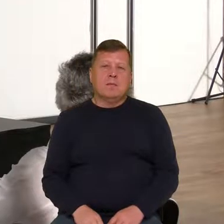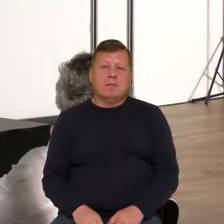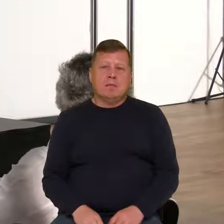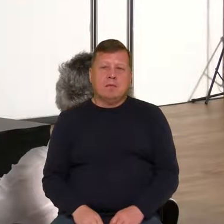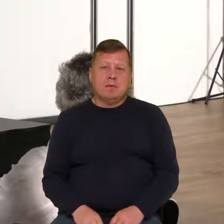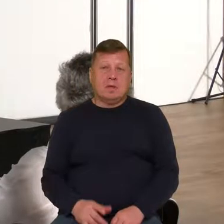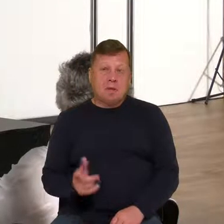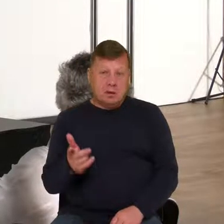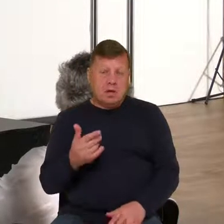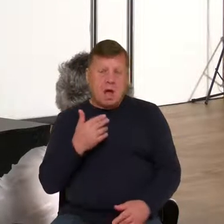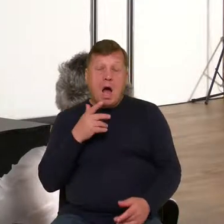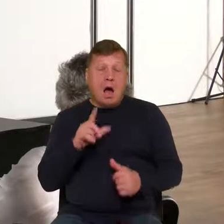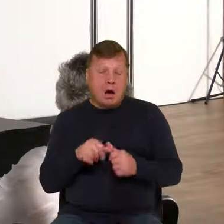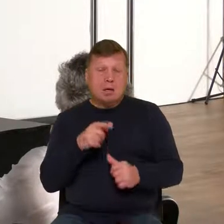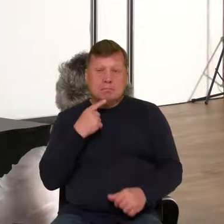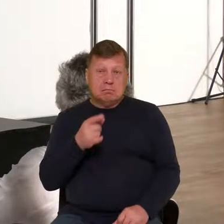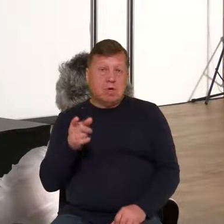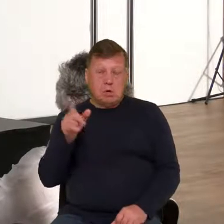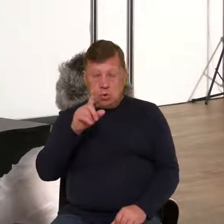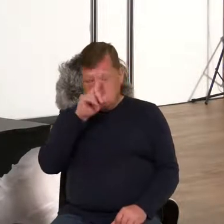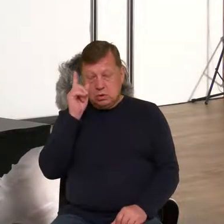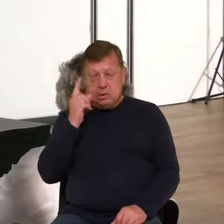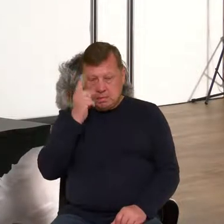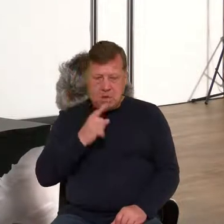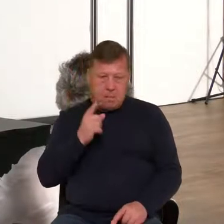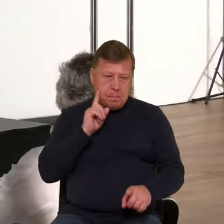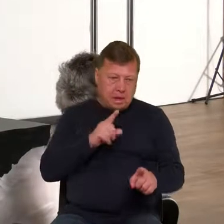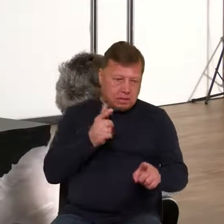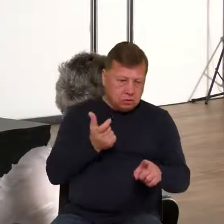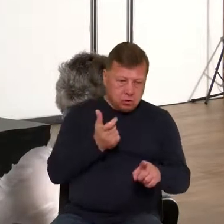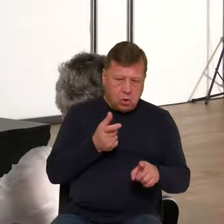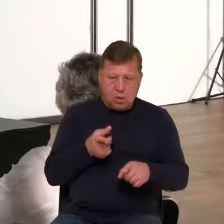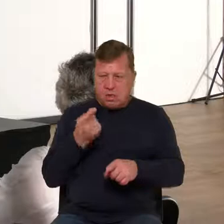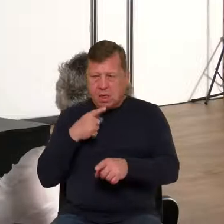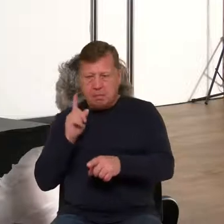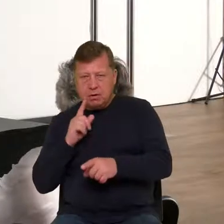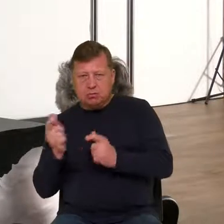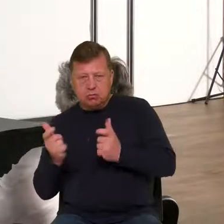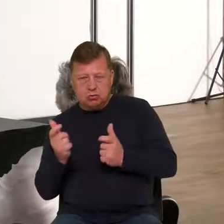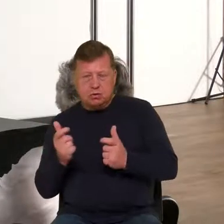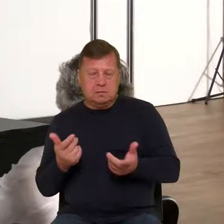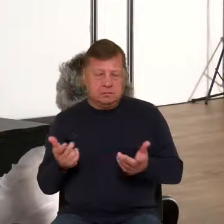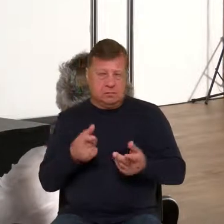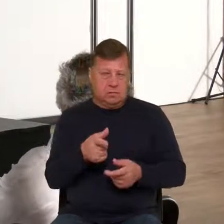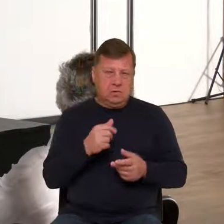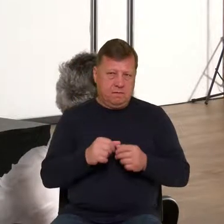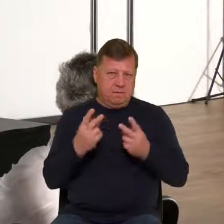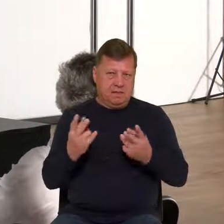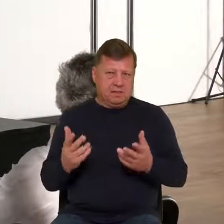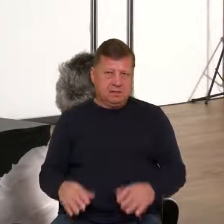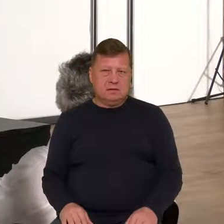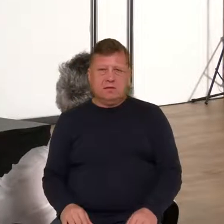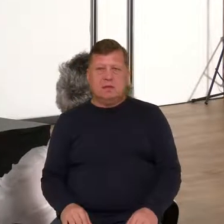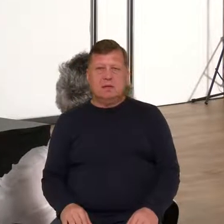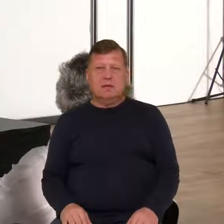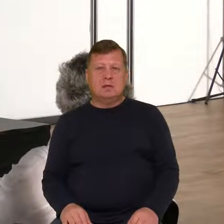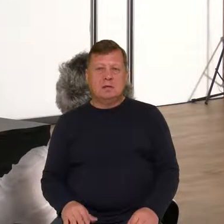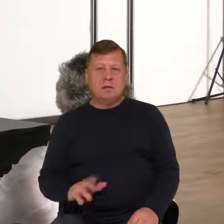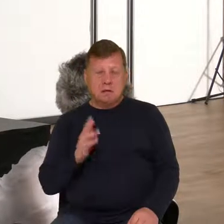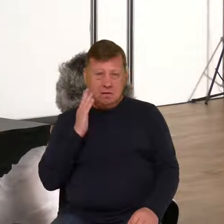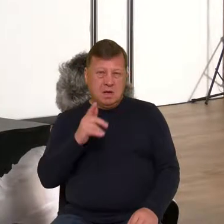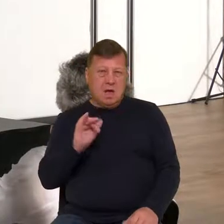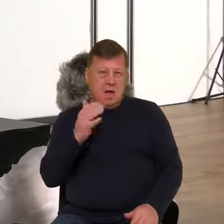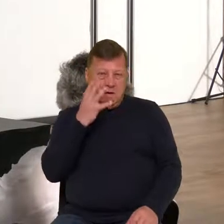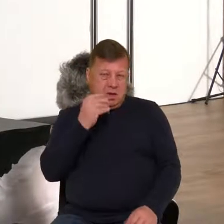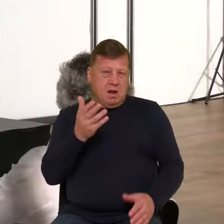sprawia, że ludzie myślą o tym, co jest prawdą, a co nie jest prawdą, co jest oczywiście bardzo ważne, jak zdajecie sobie z Państwo, szczególnie tam, gdzie toczą się wojny,